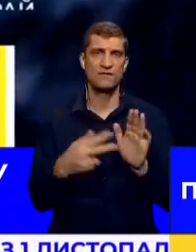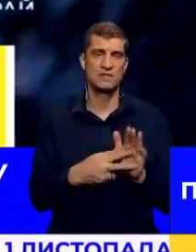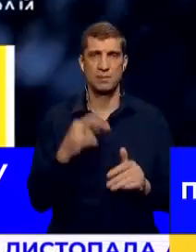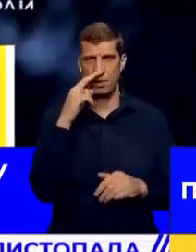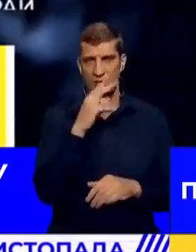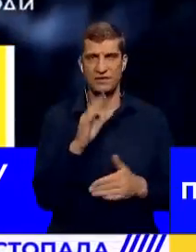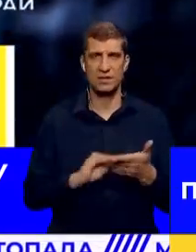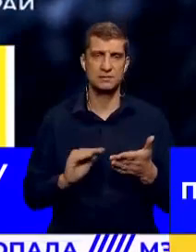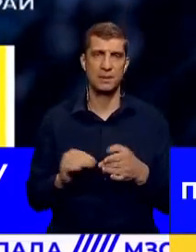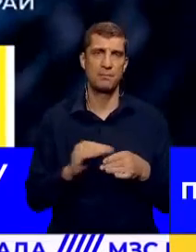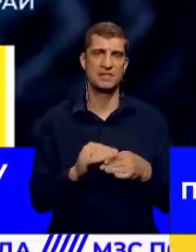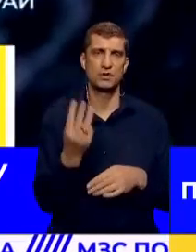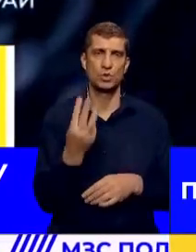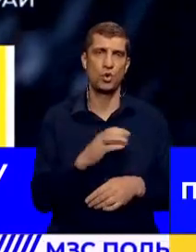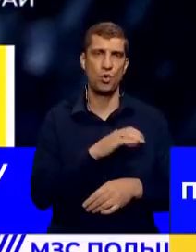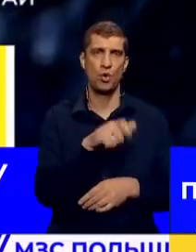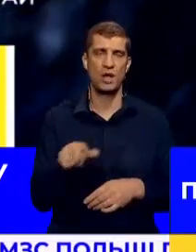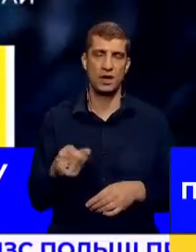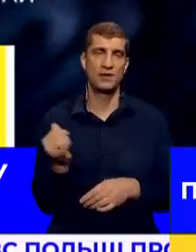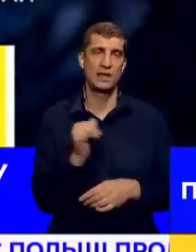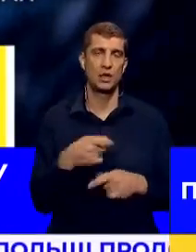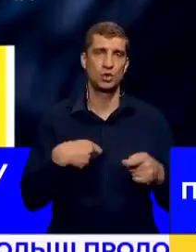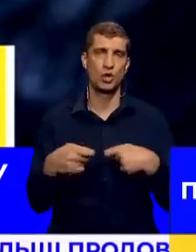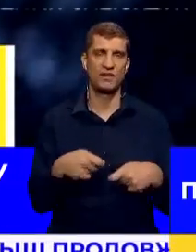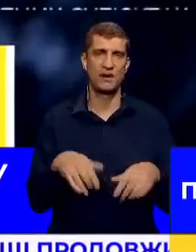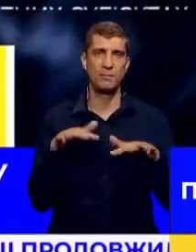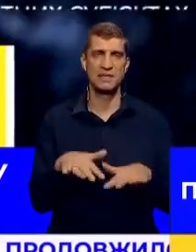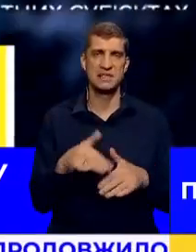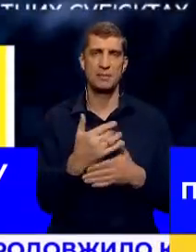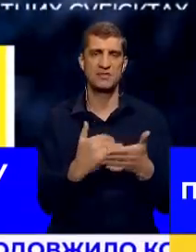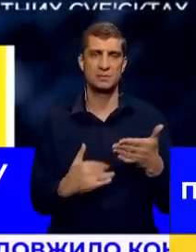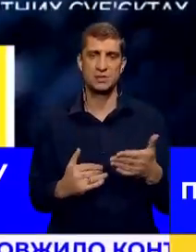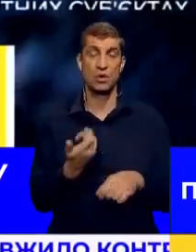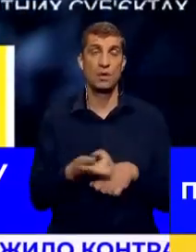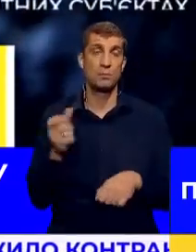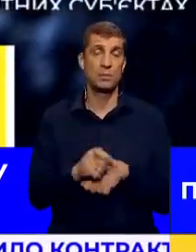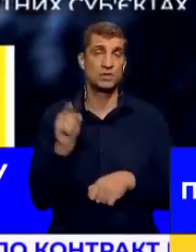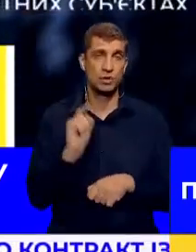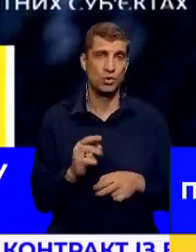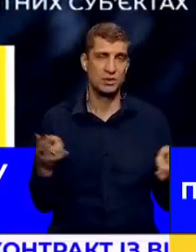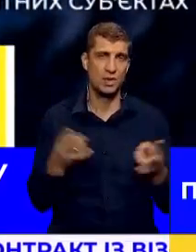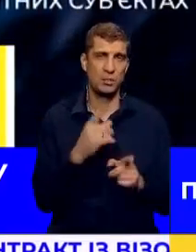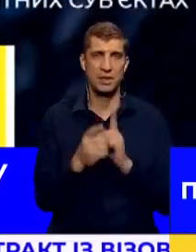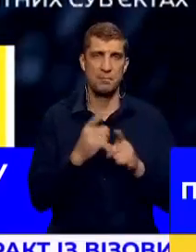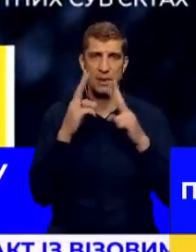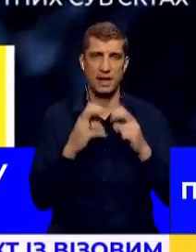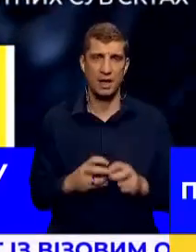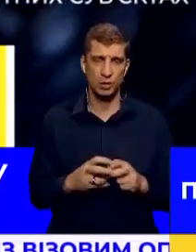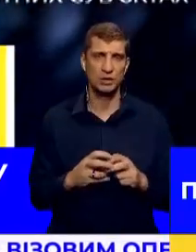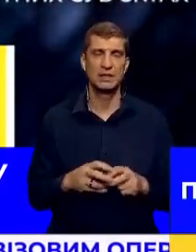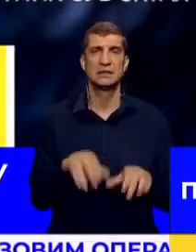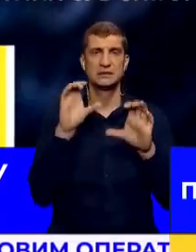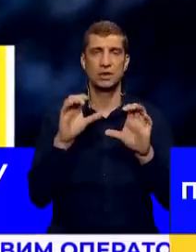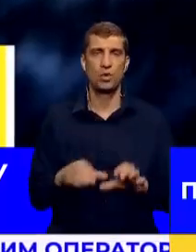помилок у написанні прізвищ трьох олігархів та торгівлю місцями у списку. Більше того, необхідно переглянути закон про